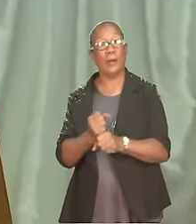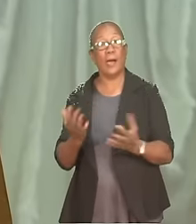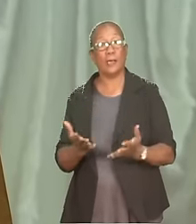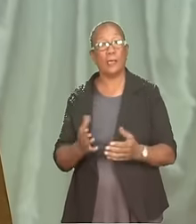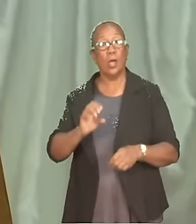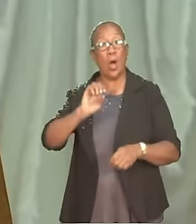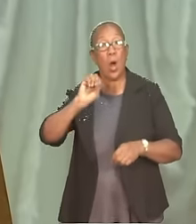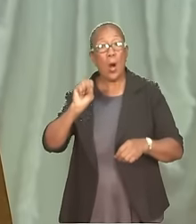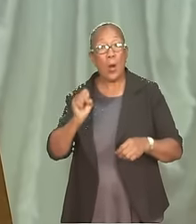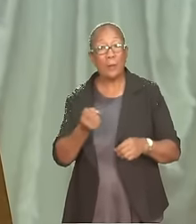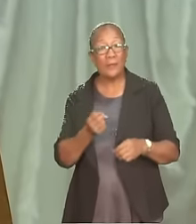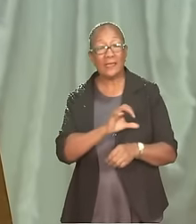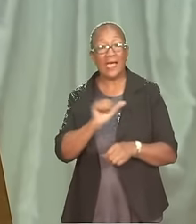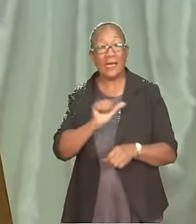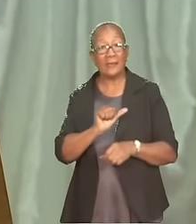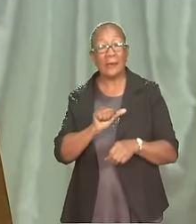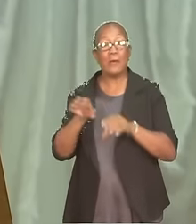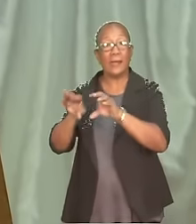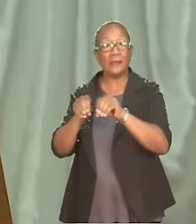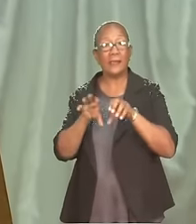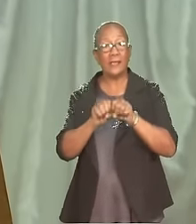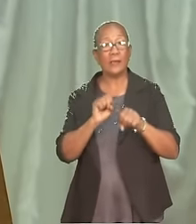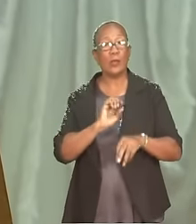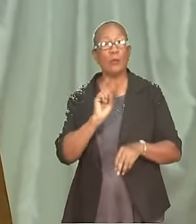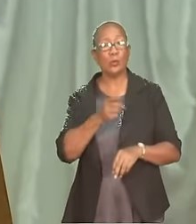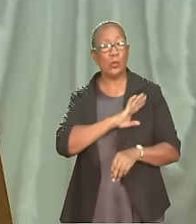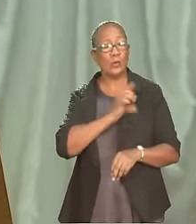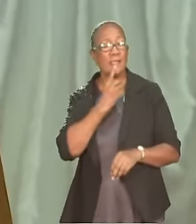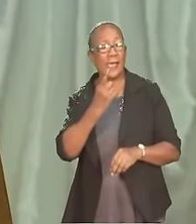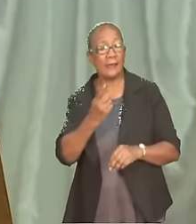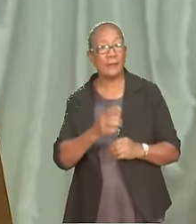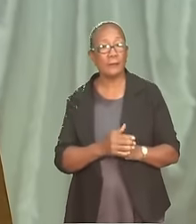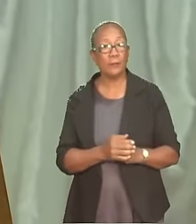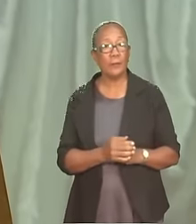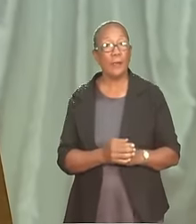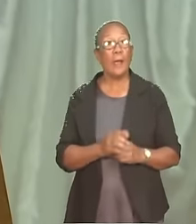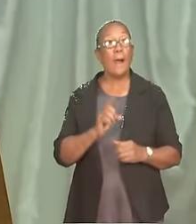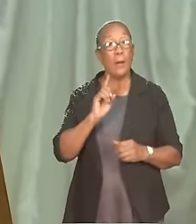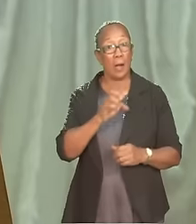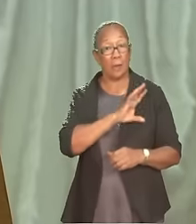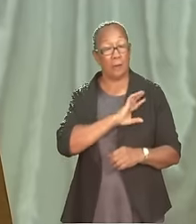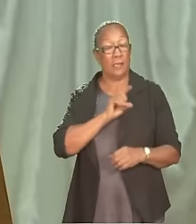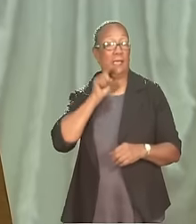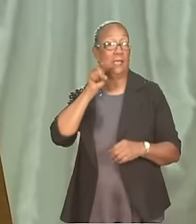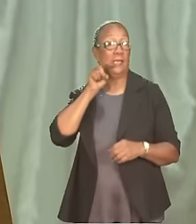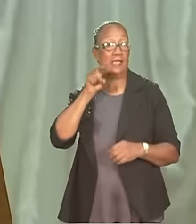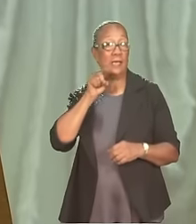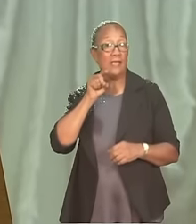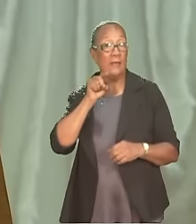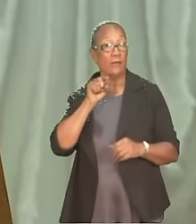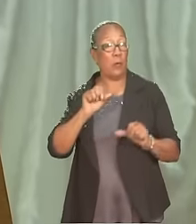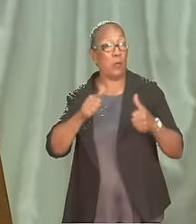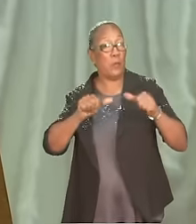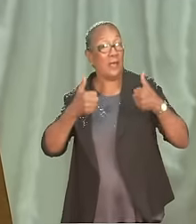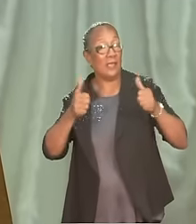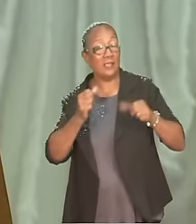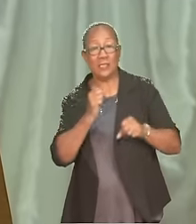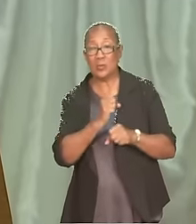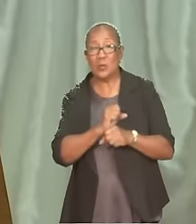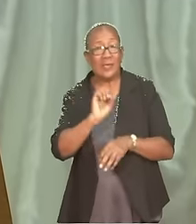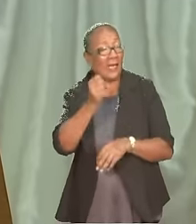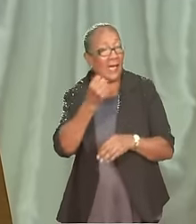allerlei inflatorenmaten, dan moeten ze dat ook zeggen. Maar gewoon kritiek leveren, populistisch doen, is niet